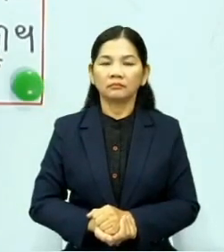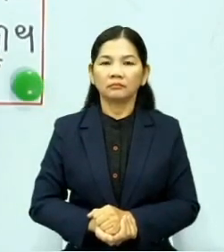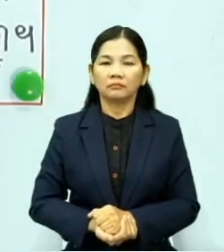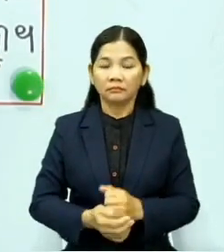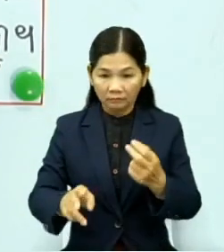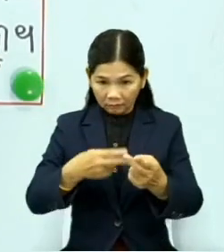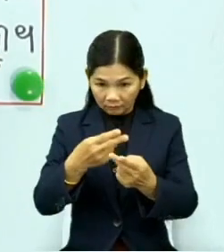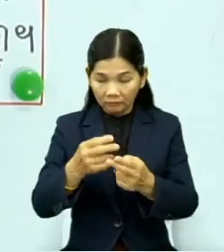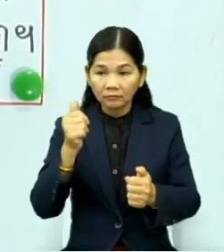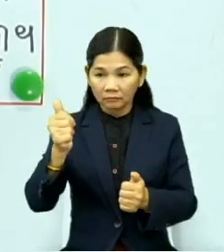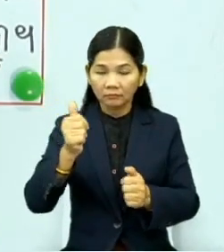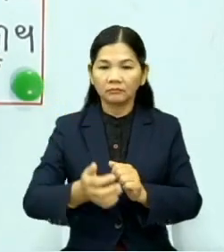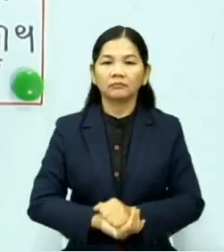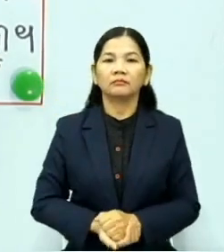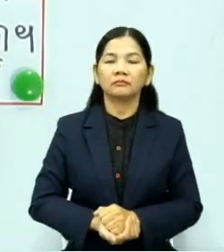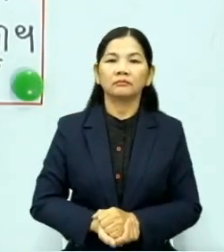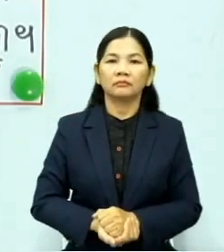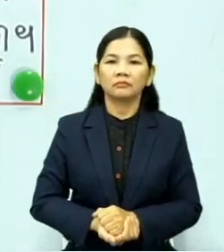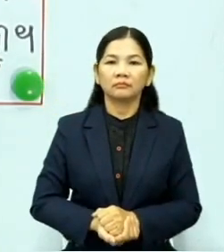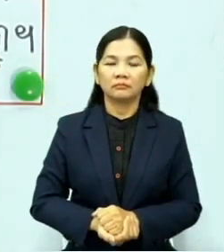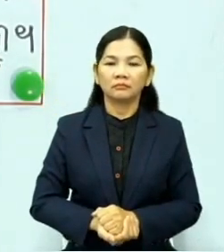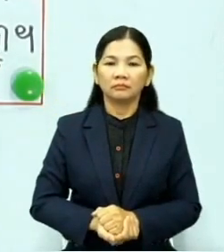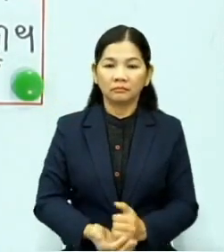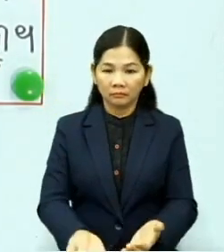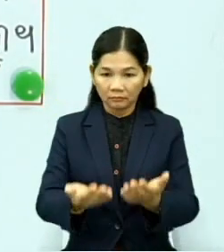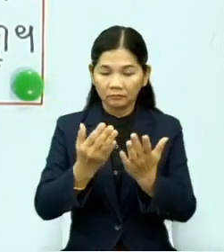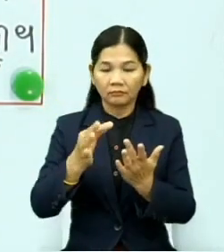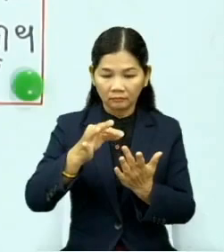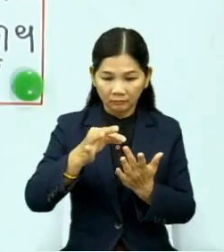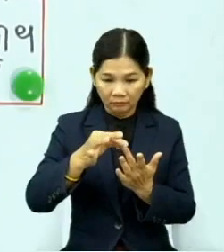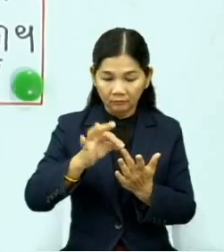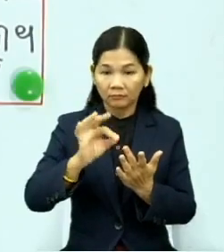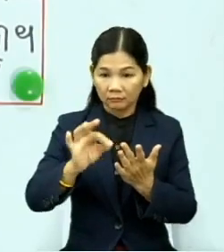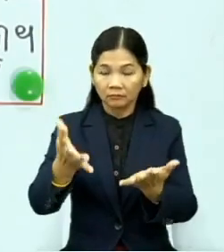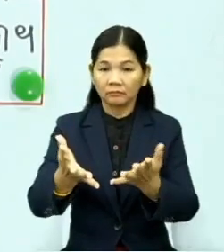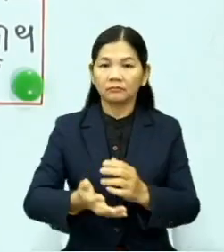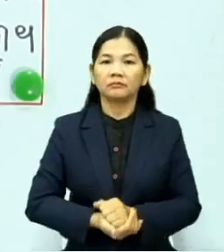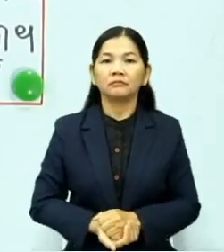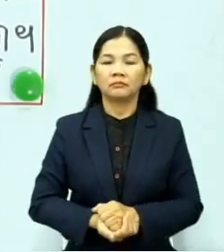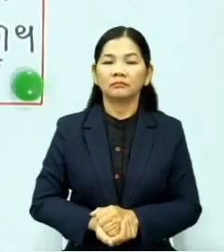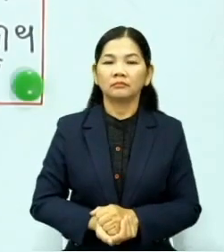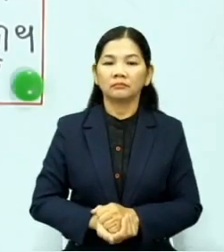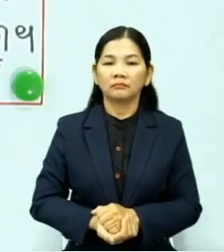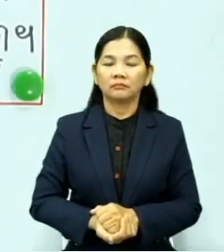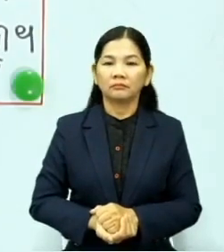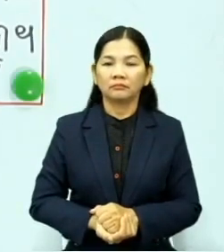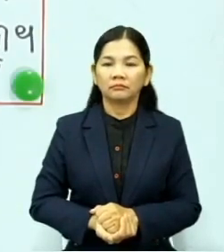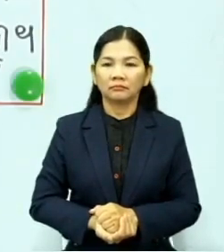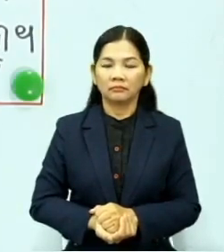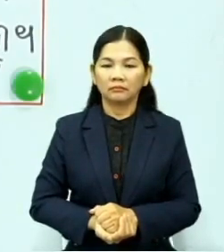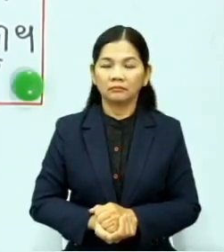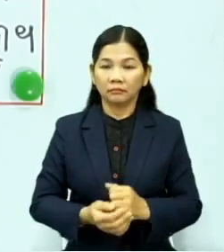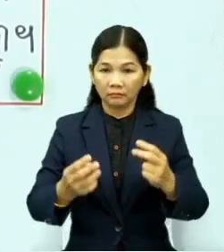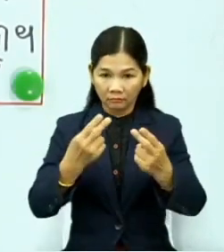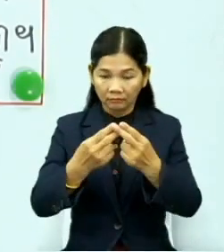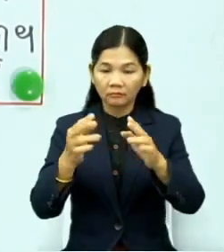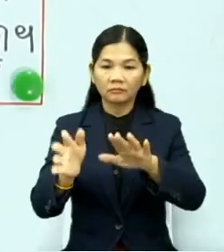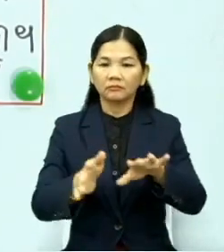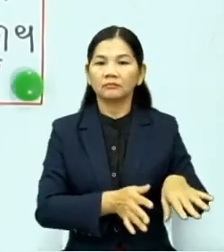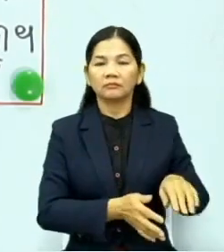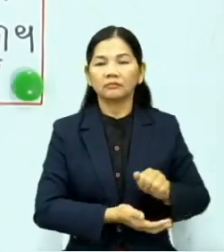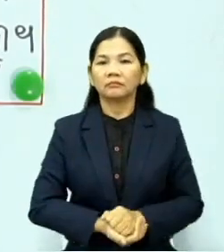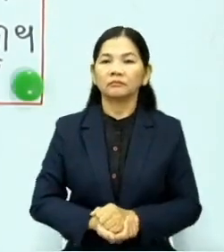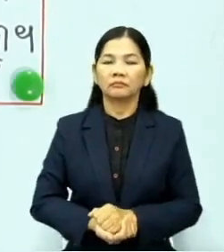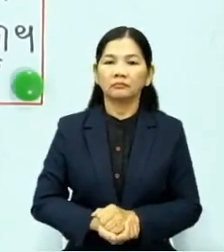កូនឆ្លើយបានល្អណាស់កូនចាអញ្ចឹងកូនបានផ្ទៀងផ្ទាត់ចម្លើយរួចរាល់ហើយណាកូនណាចាអញ្ចឹងអ្នកគ្រូចាដកចម្លើយចេញហើយណាកូន